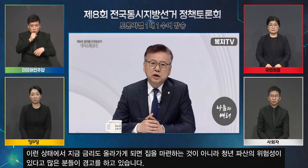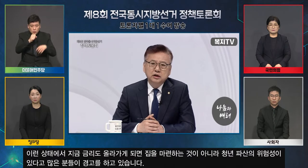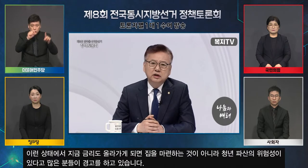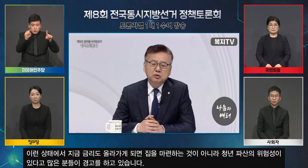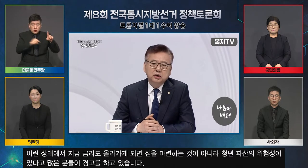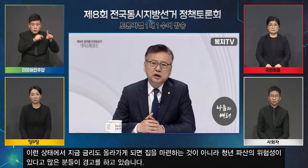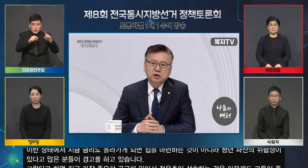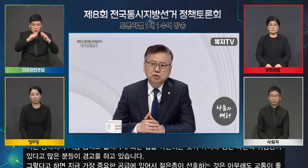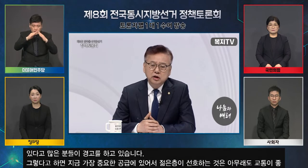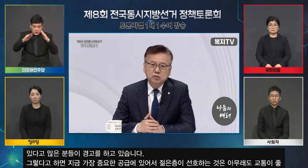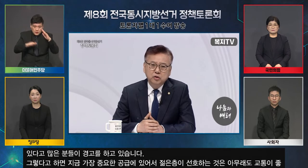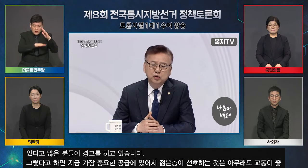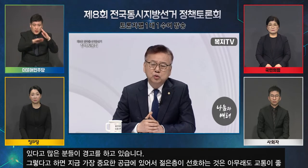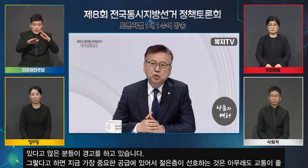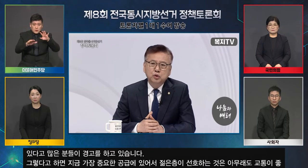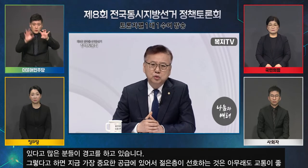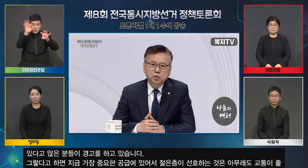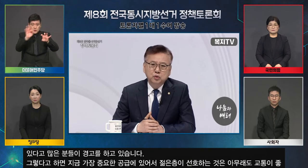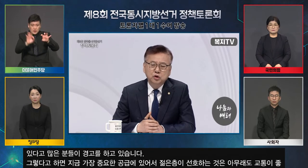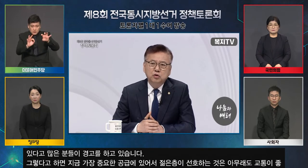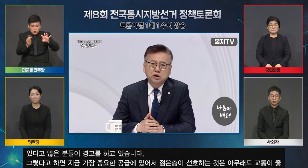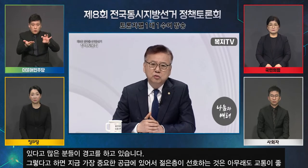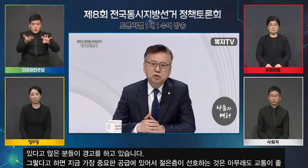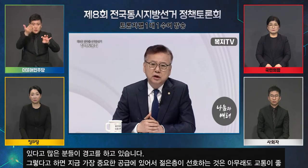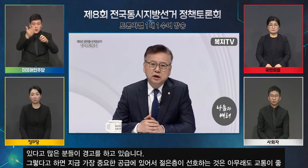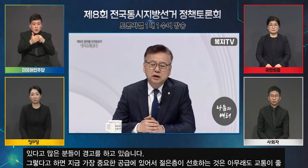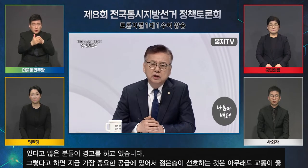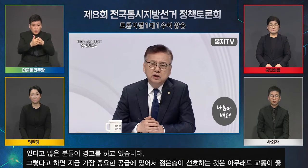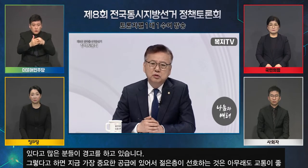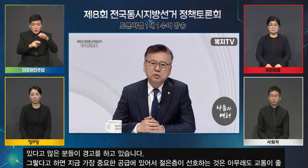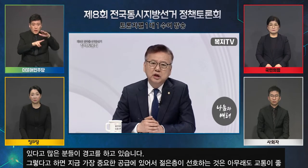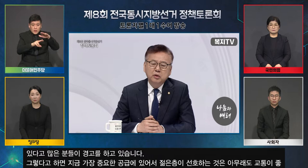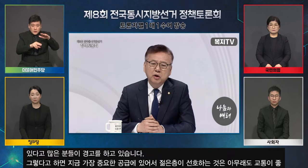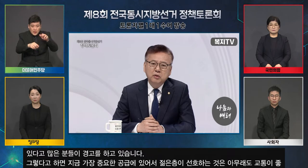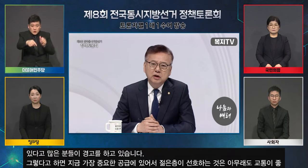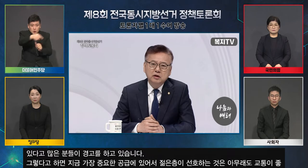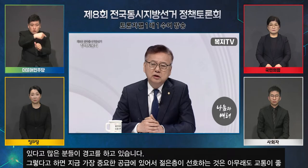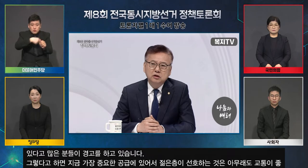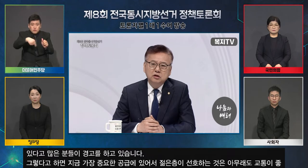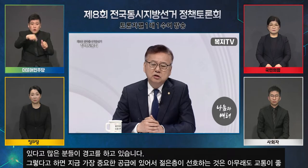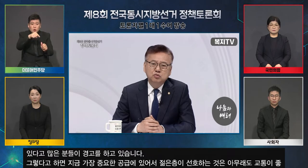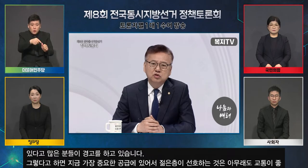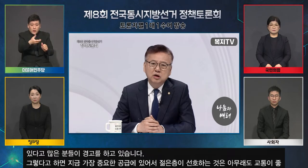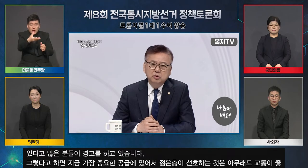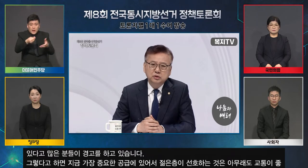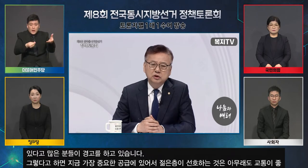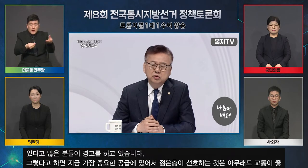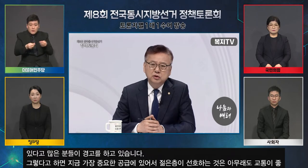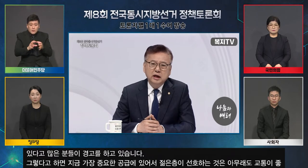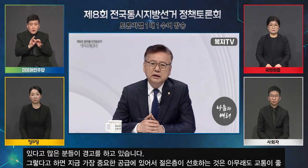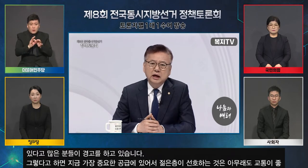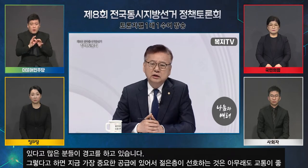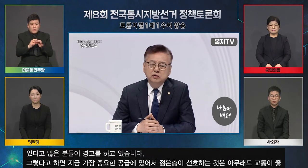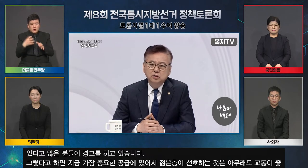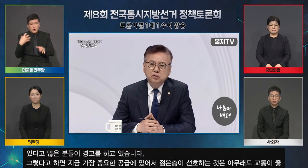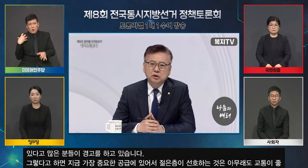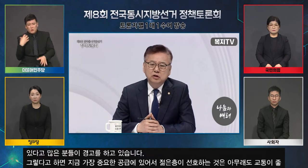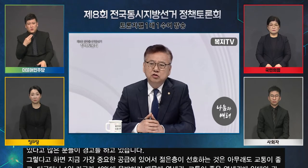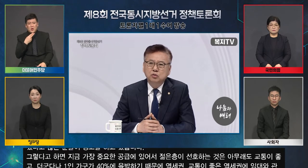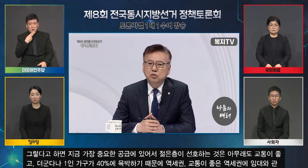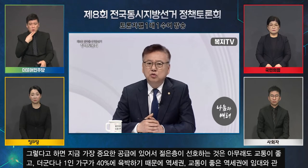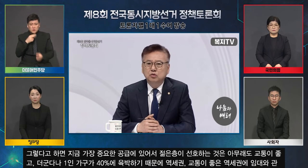%에 육박하기 때문에 역세권, 교통이 좋은 역세권의 임대와 관련돼서 큰 부담 없이 그리고 장기